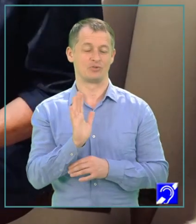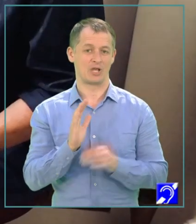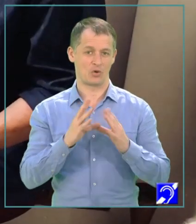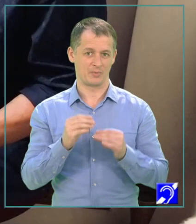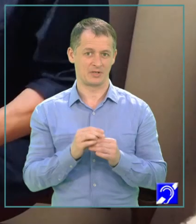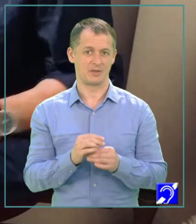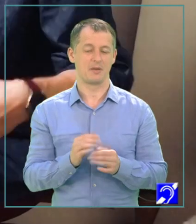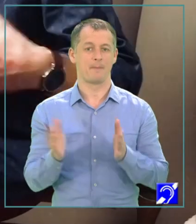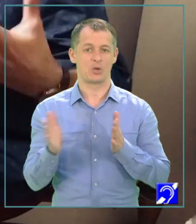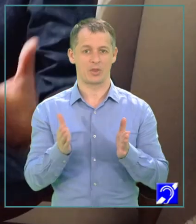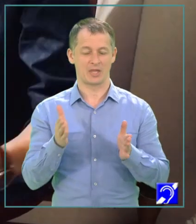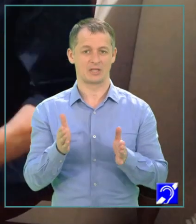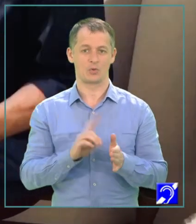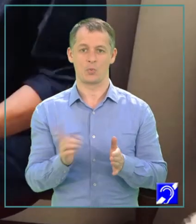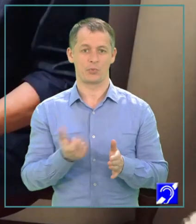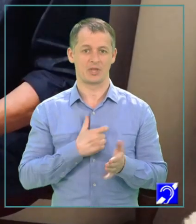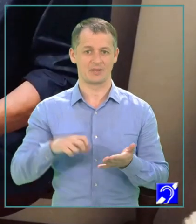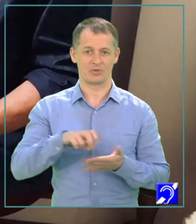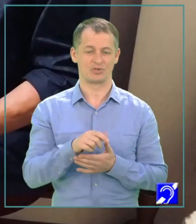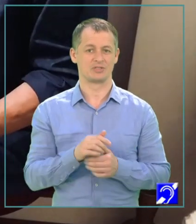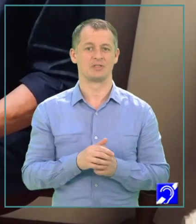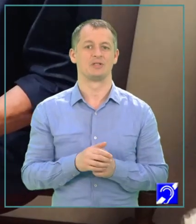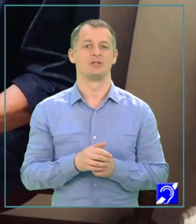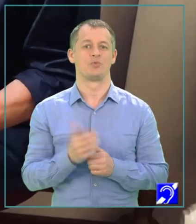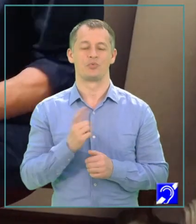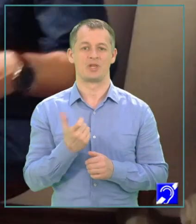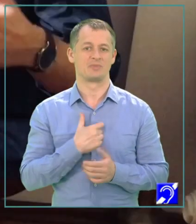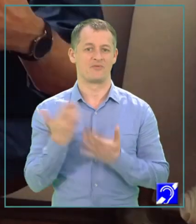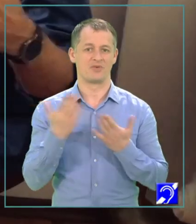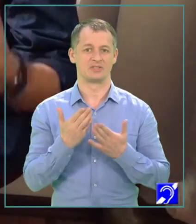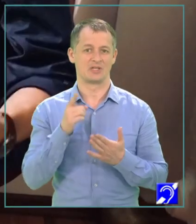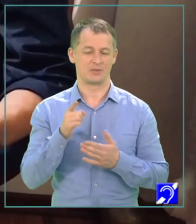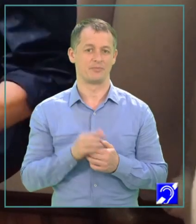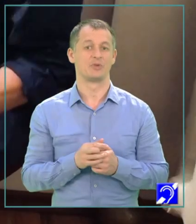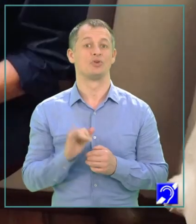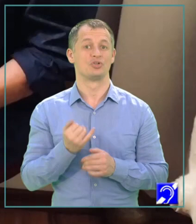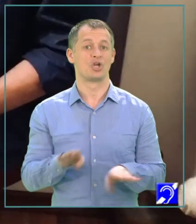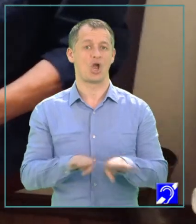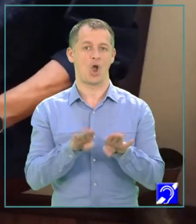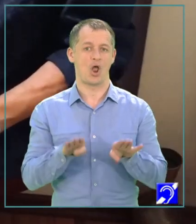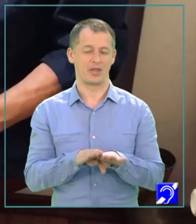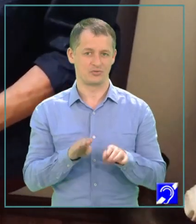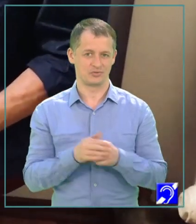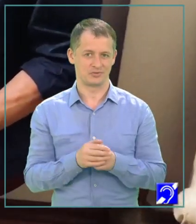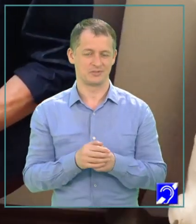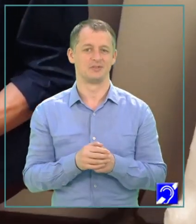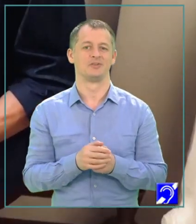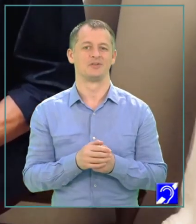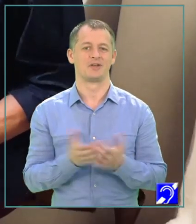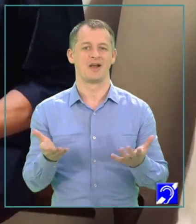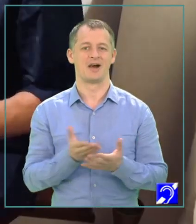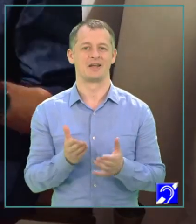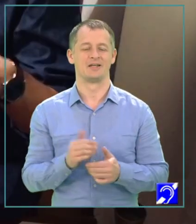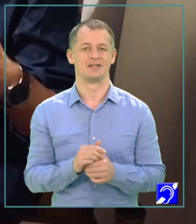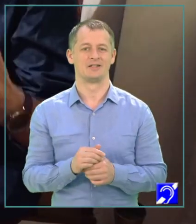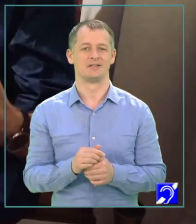care nu puteți merge și nu puteți învăța instituționalizat. Și sunt colegii mei care se asigură